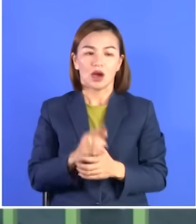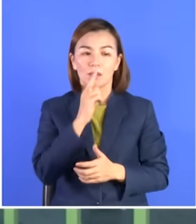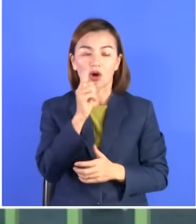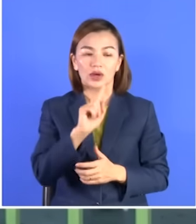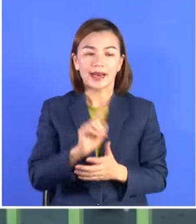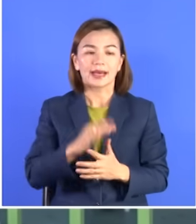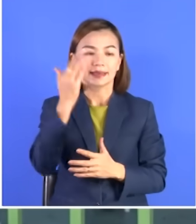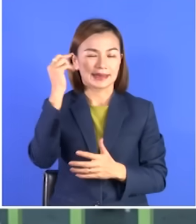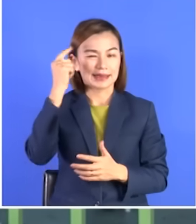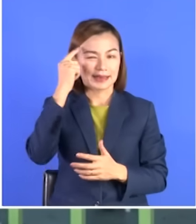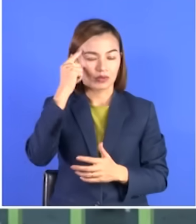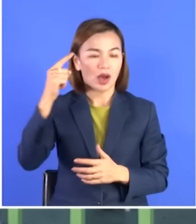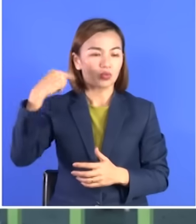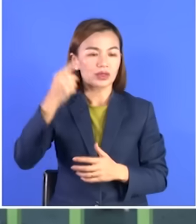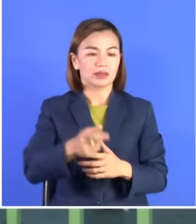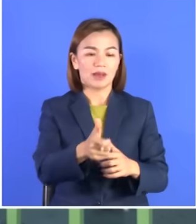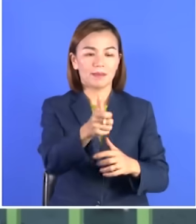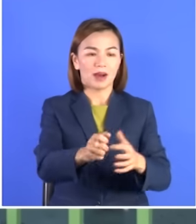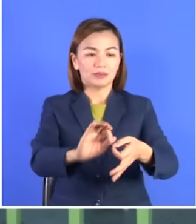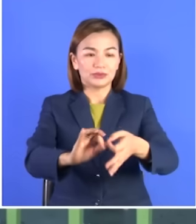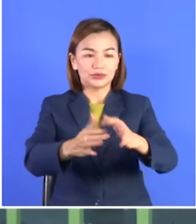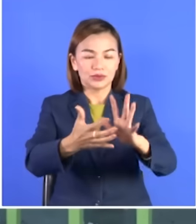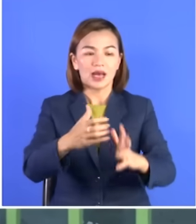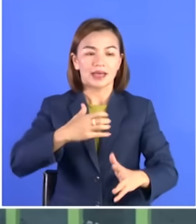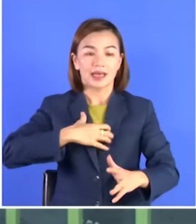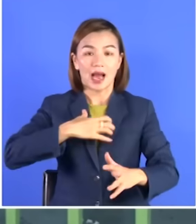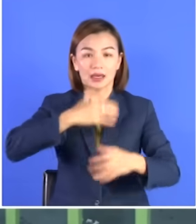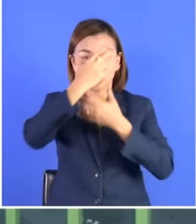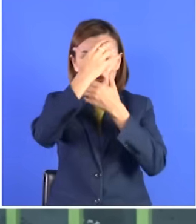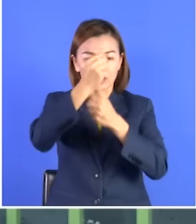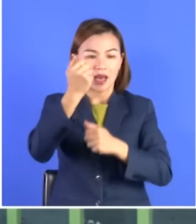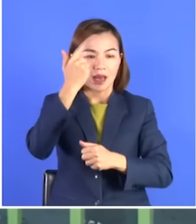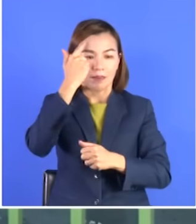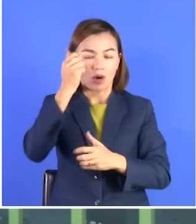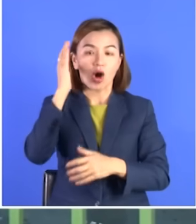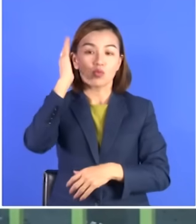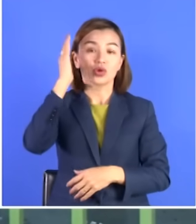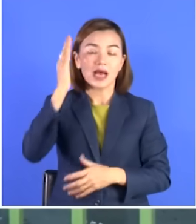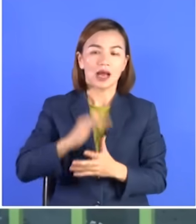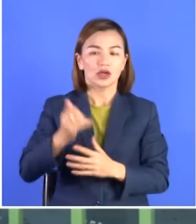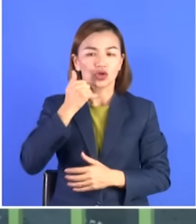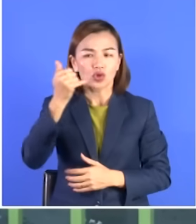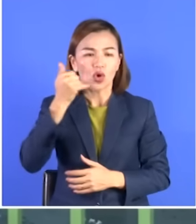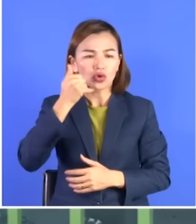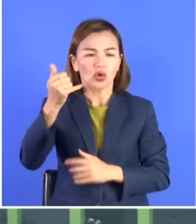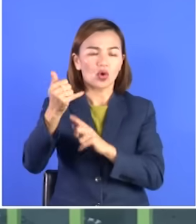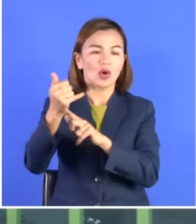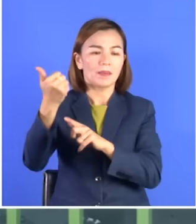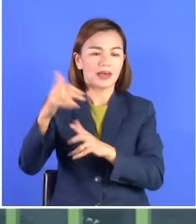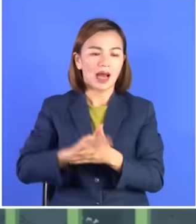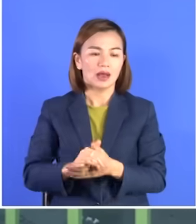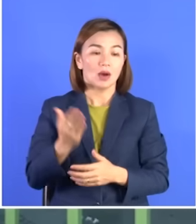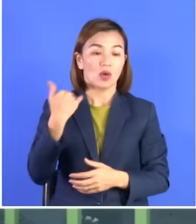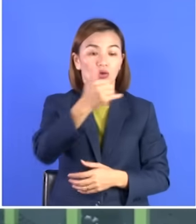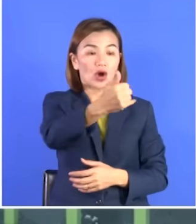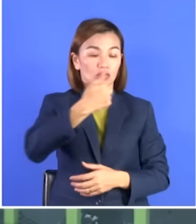ลอบวางเพลิงเนี่ยเพื่อจะทำการเรียกร้องความสนใจเนื่องจากว่าติดต่อผู้ชายไม่ได้ก่อนหน้านี้ก็โทรมาหาตัวเธออ้าง